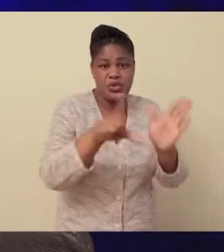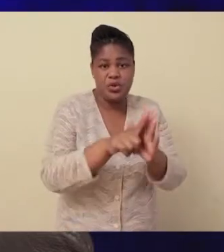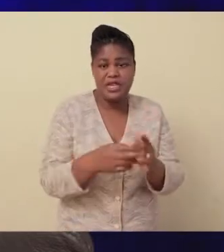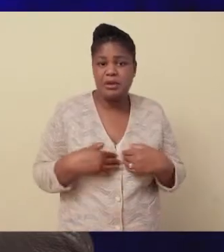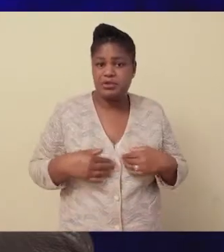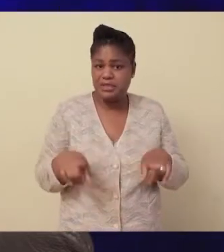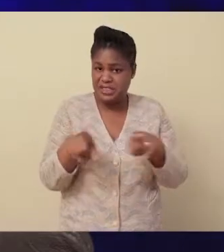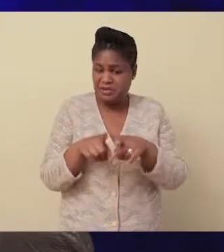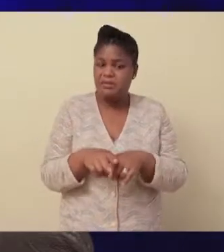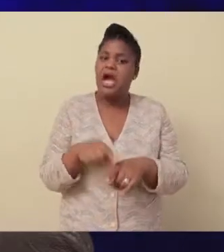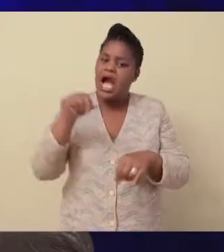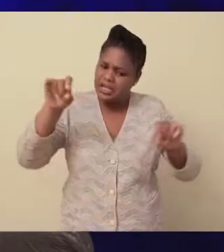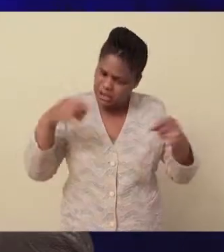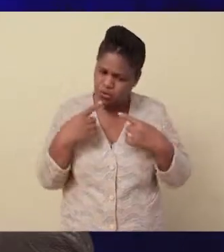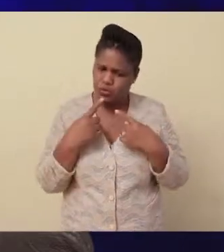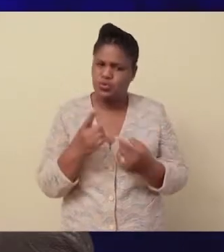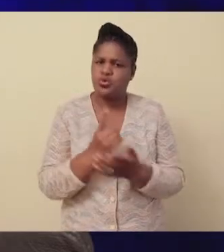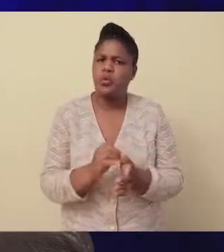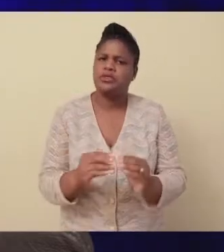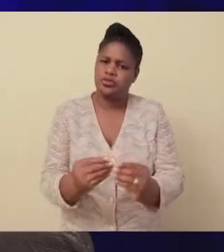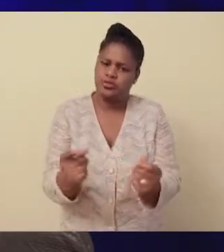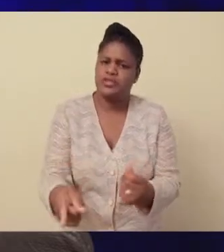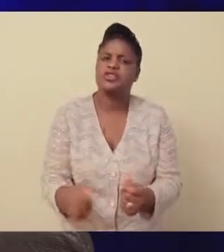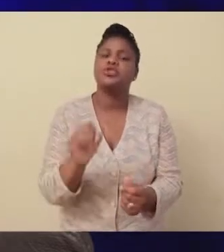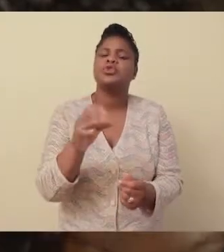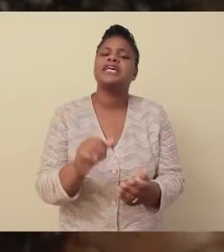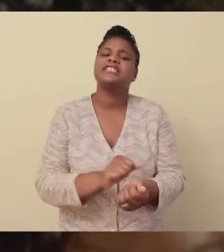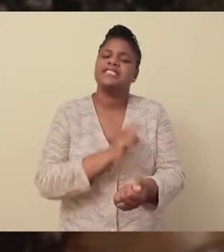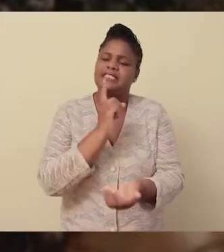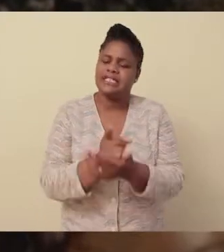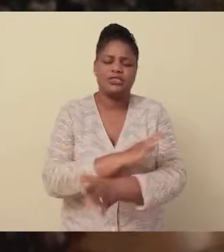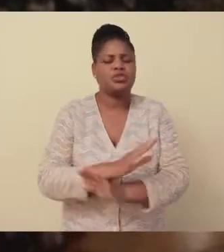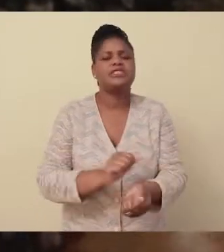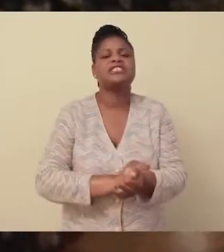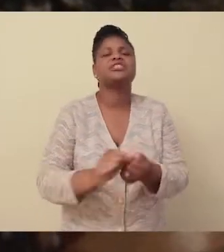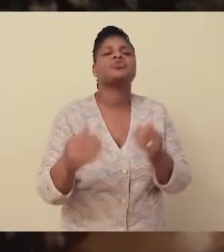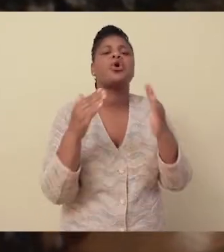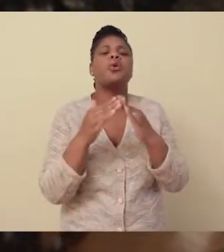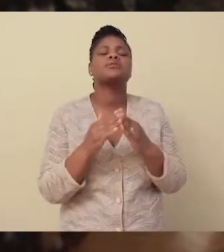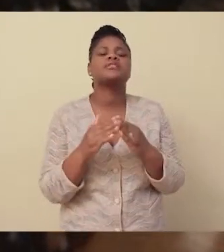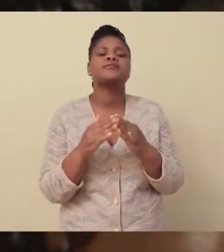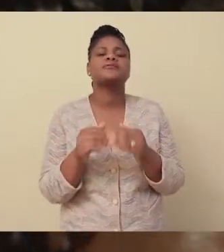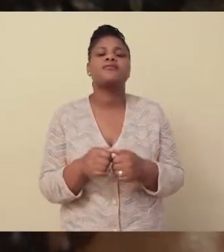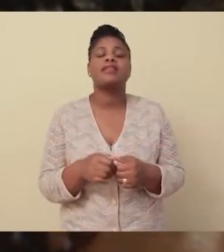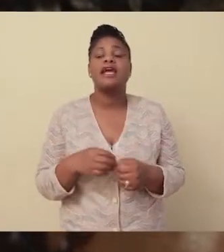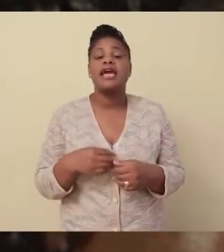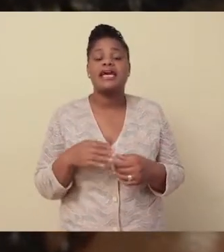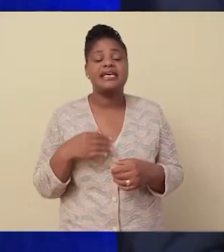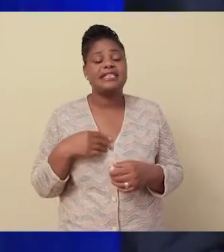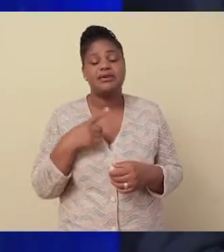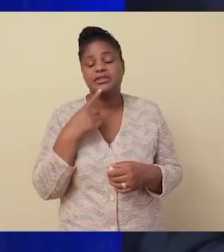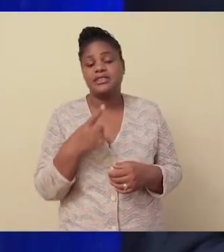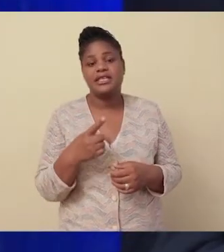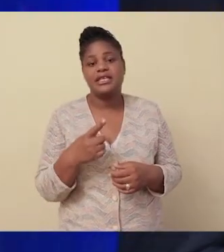wenyu. Tozviita sei kuti zvisaputse misha. Ndombouya kuna Maika sese ndadzika kushamwari. Mai Dr. Chisamba, inini ndinotya